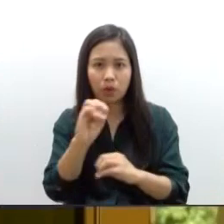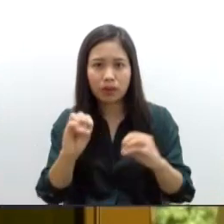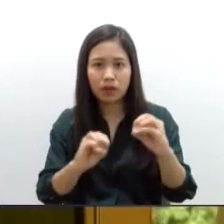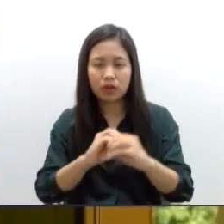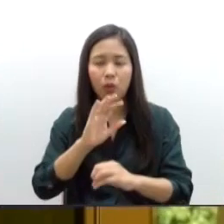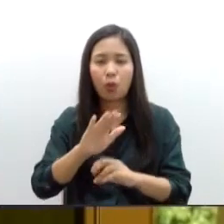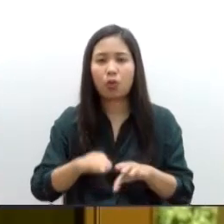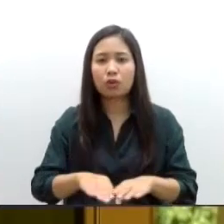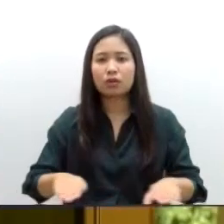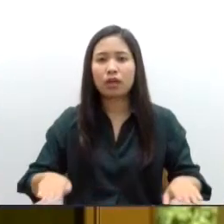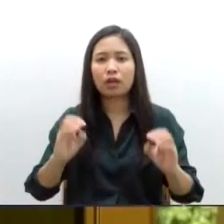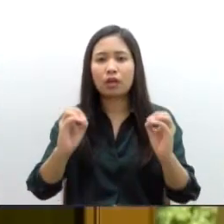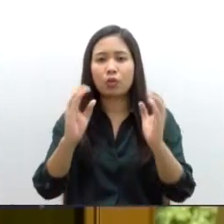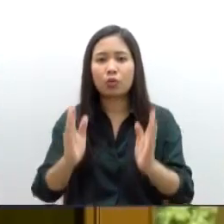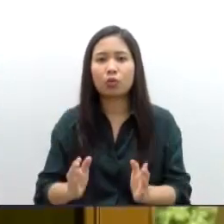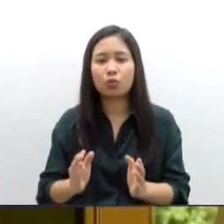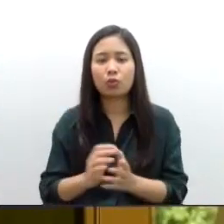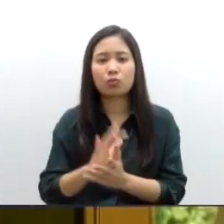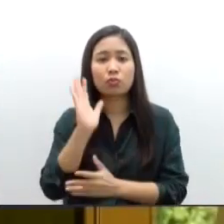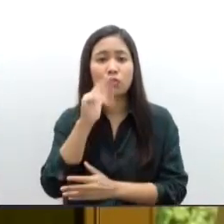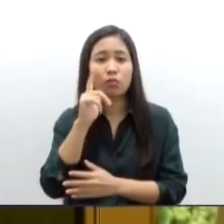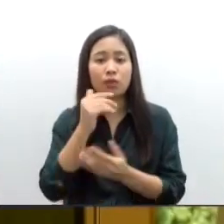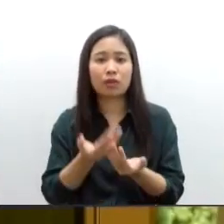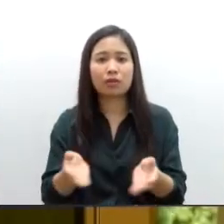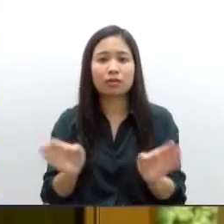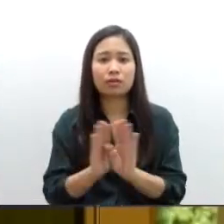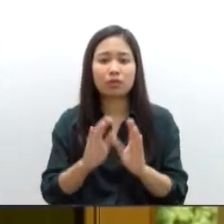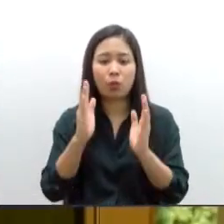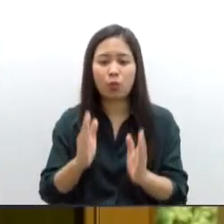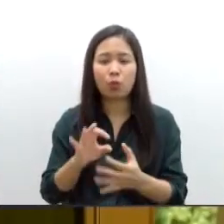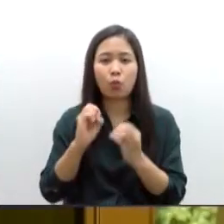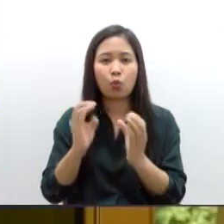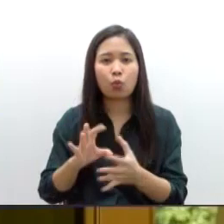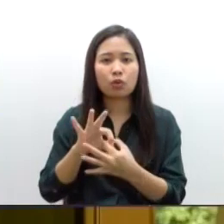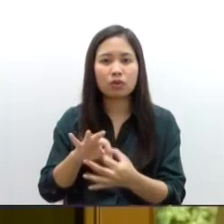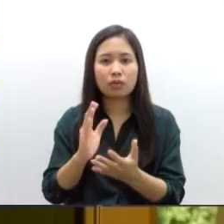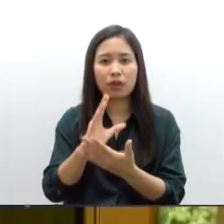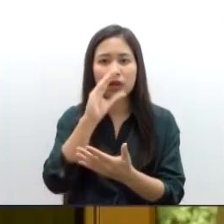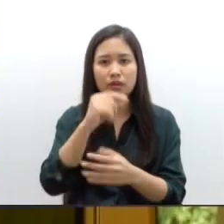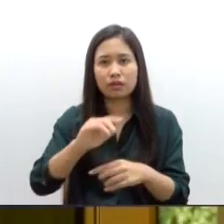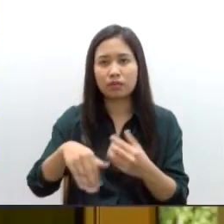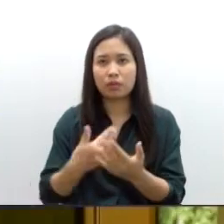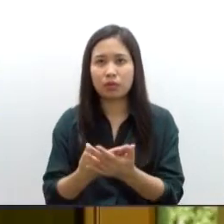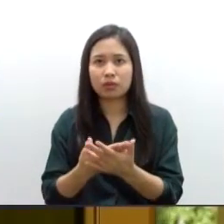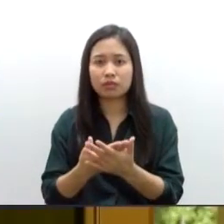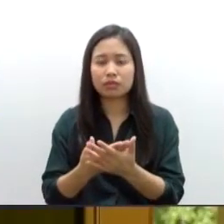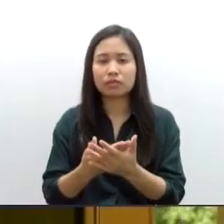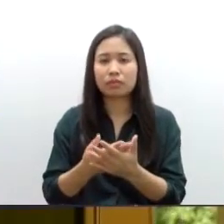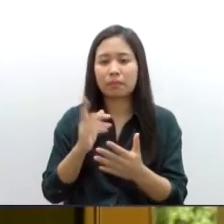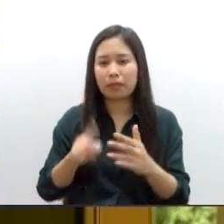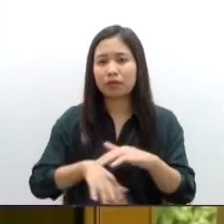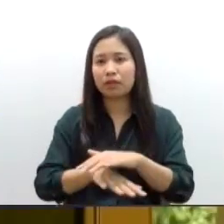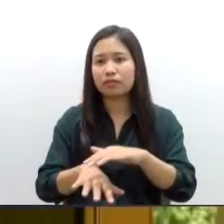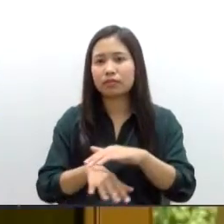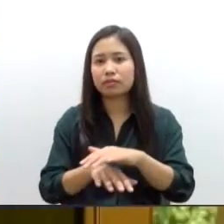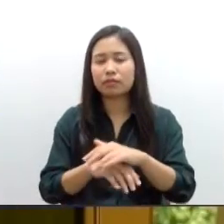เด็กคุณครูผู้ปกครองบุคลากรทางการศึกษา เป็นที่ตั้งเ